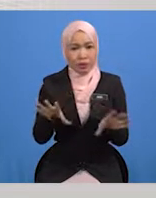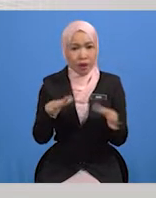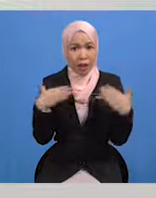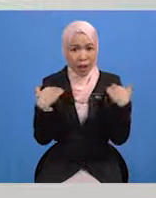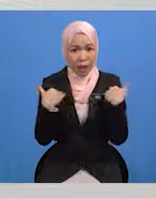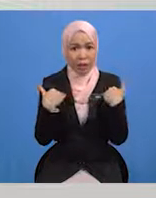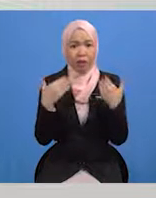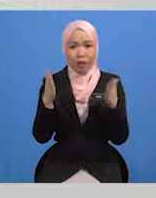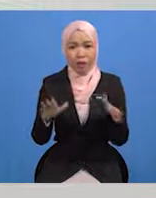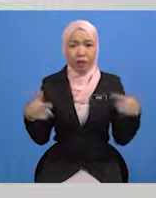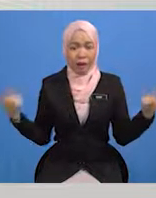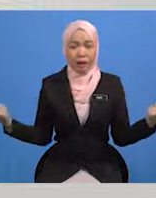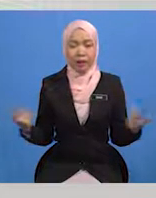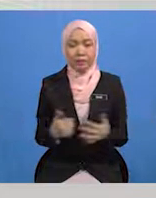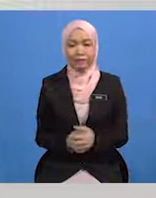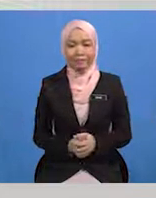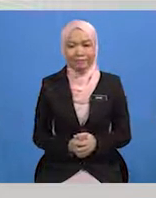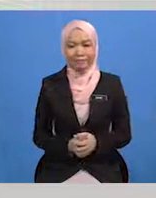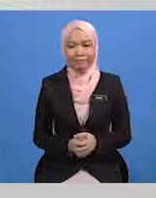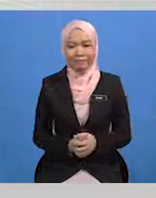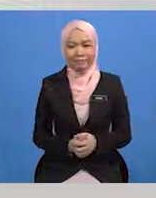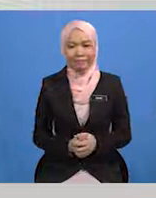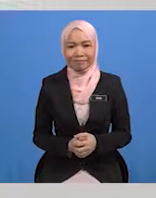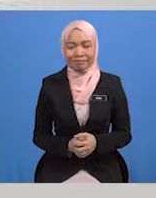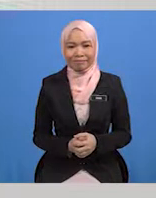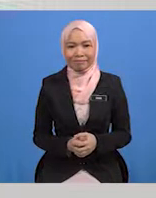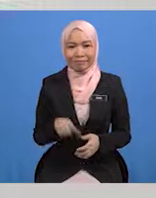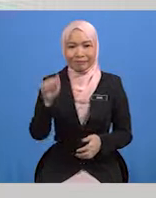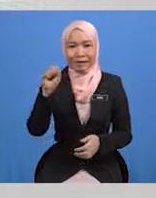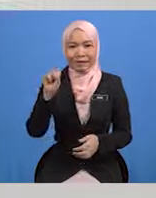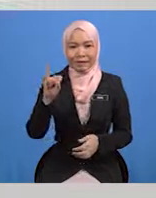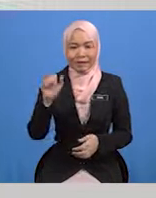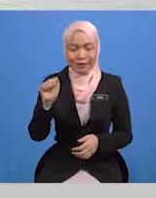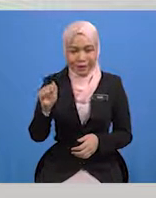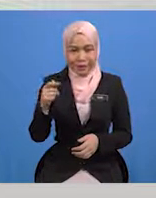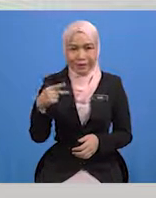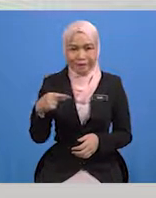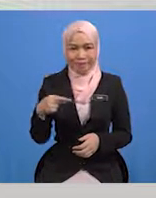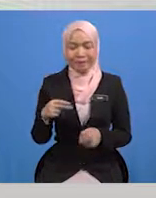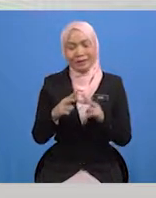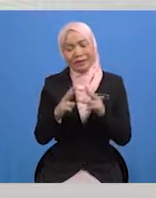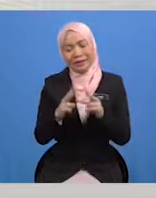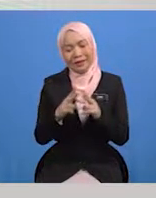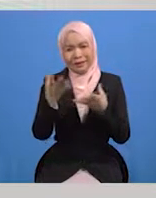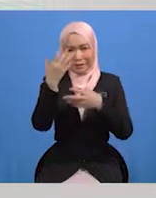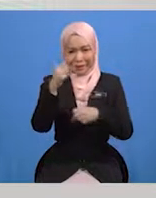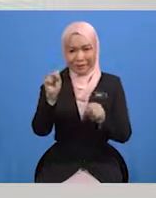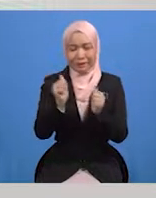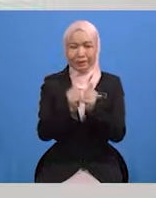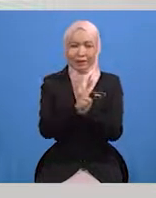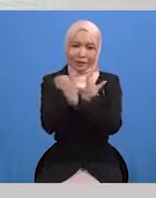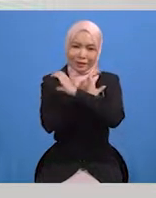Petikan di atas membuktikan Asiah Samiah seorang yang setia kerana sehingga ke usia